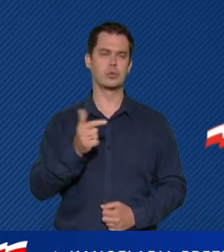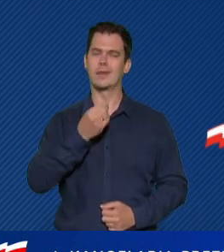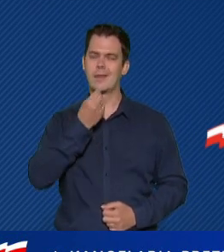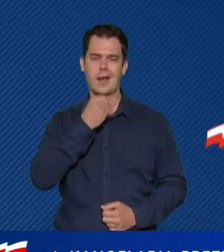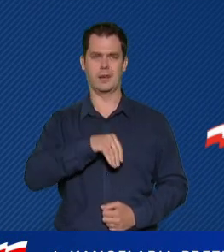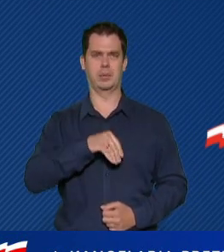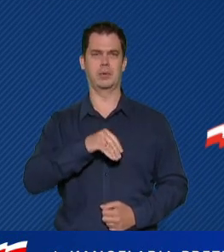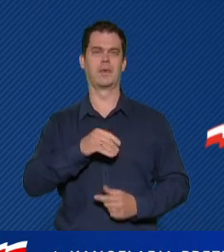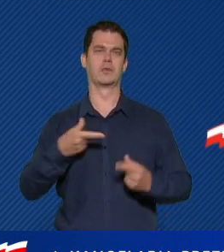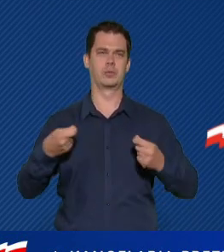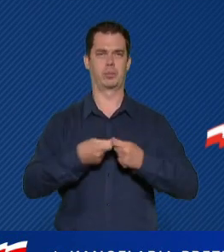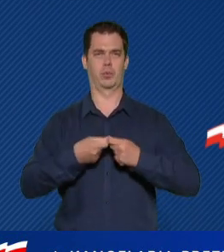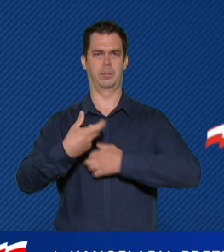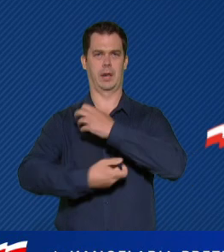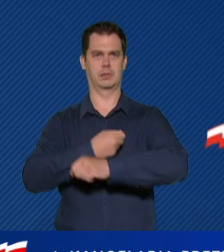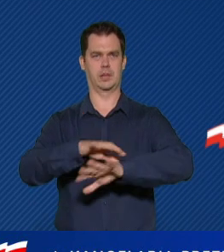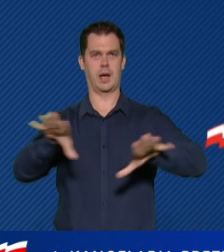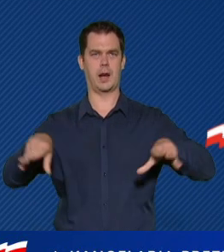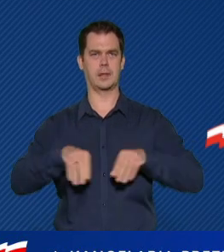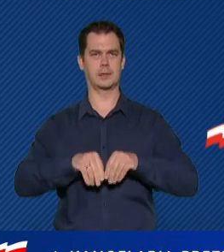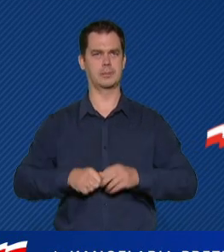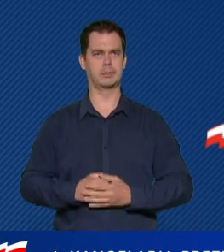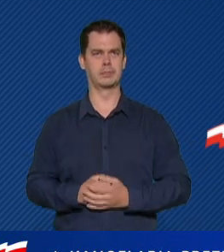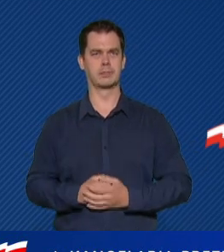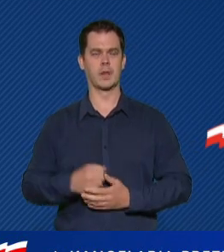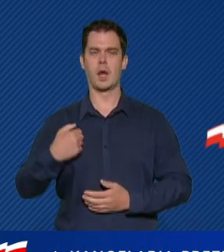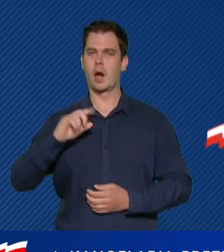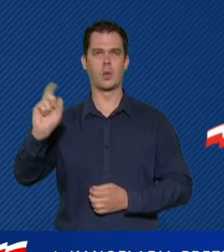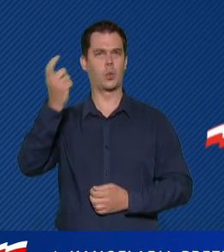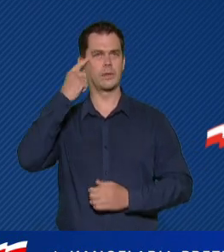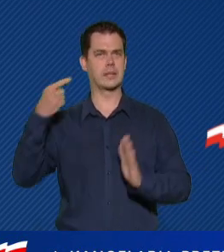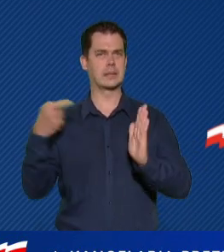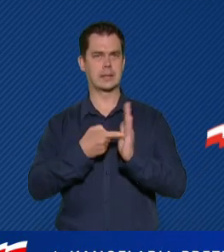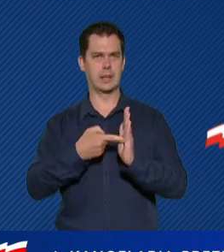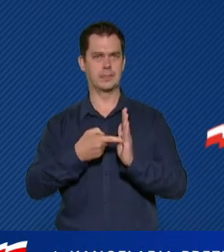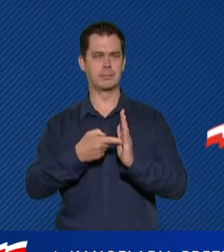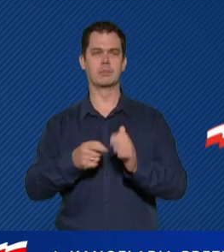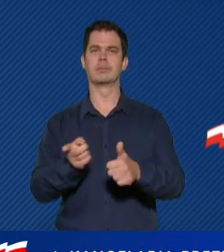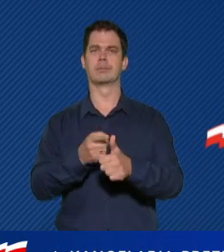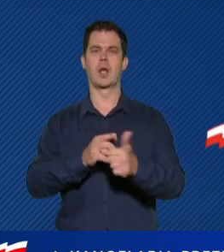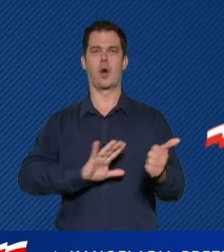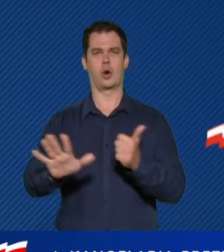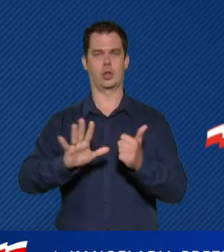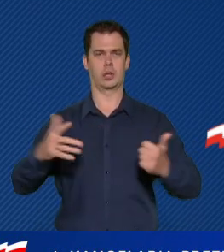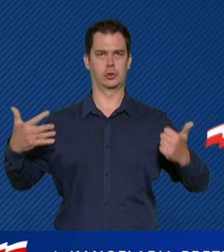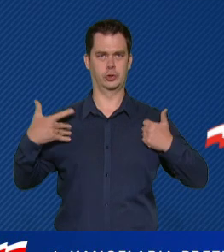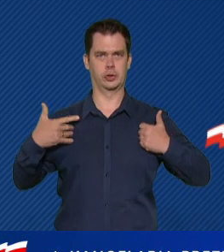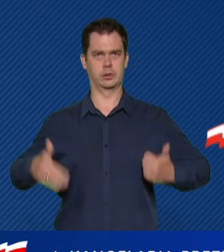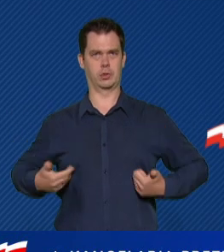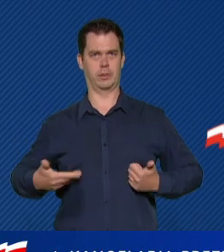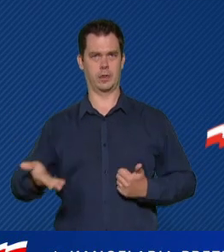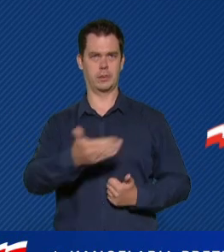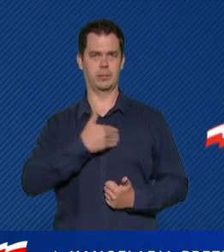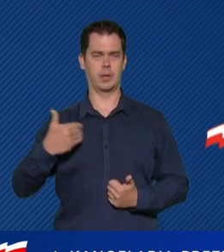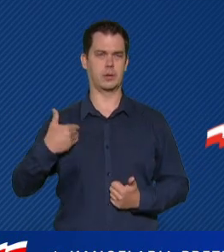sobą potrafili współpracować. Nasze strategiczne cele to chronić życie i zdrowie Polaków.